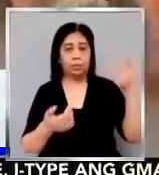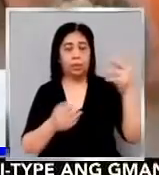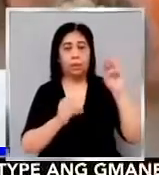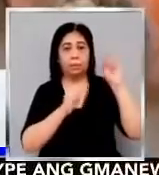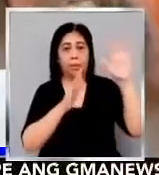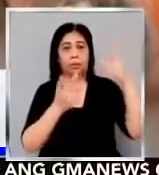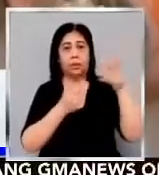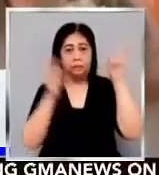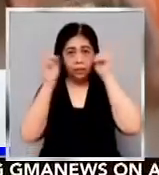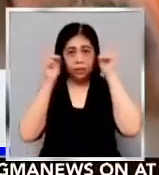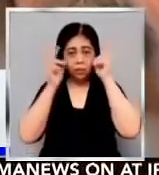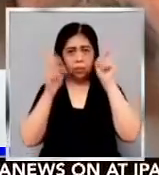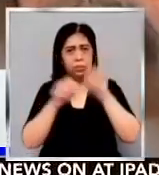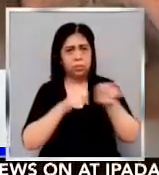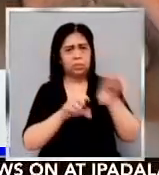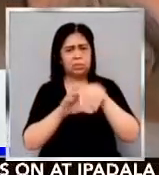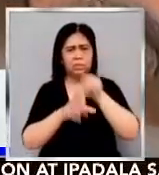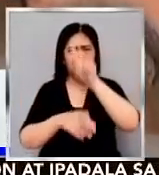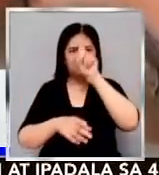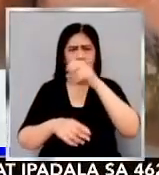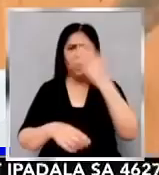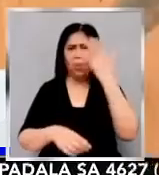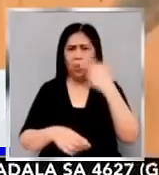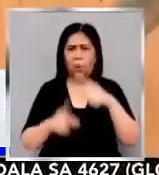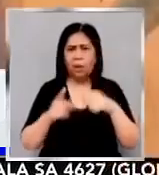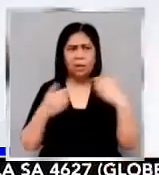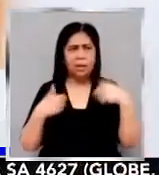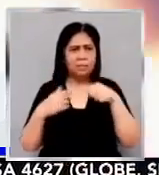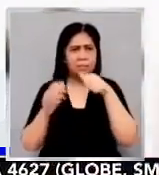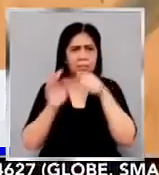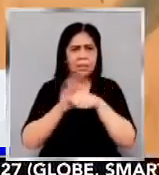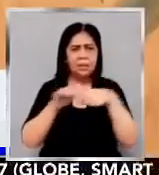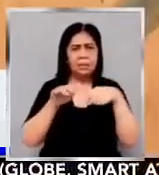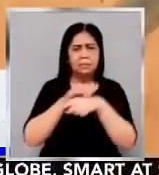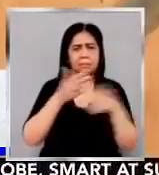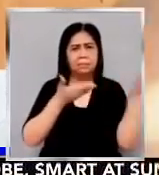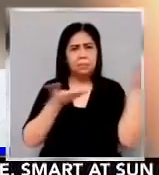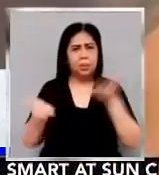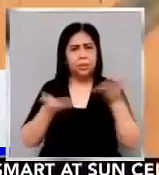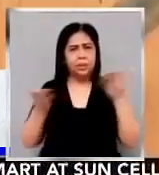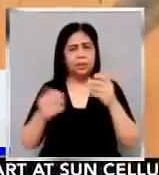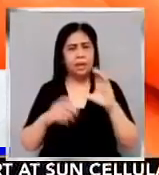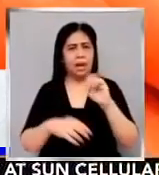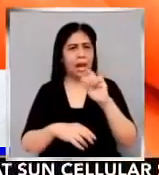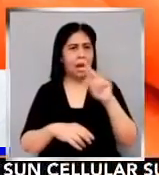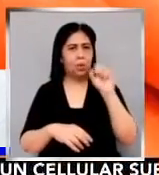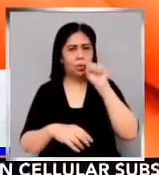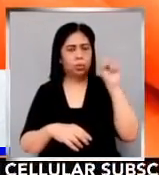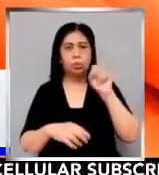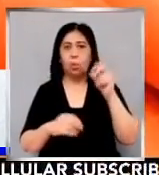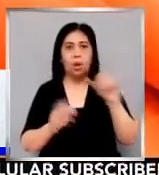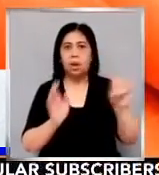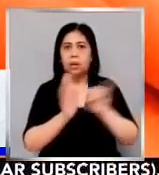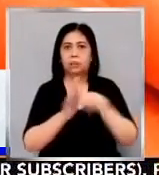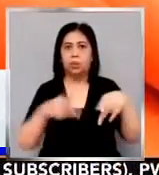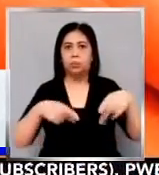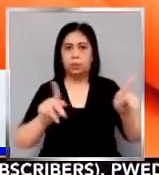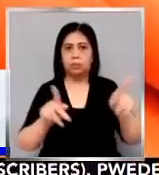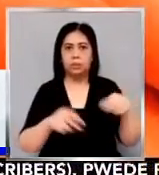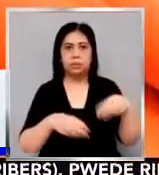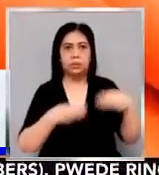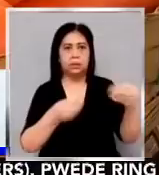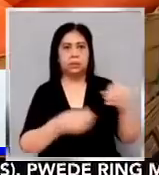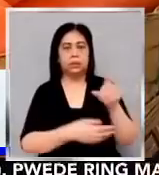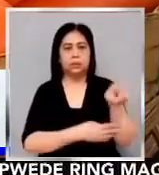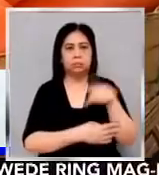mismo nagtataka kung bakit may mga imported na carrots. Wala rin daw inisyo na import permits ang Bureau of Plants and Industry sa mga sariwang